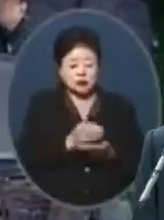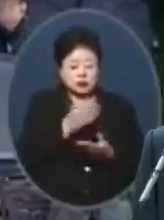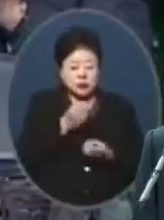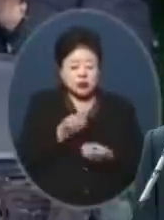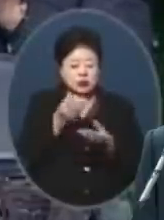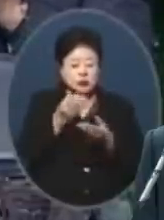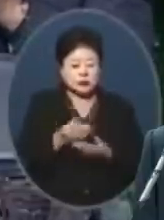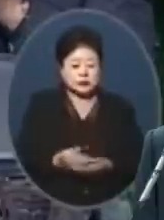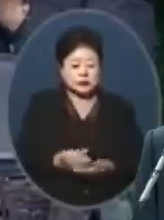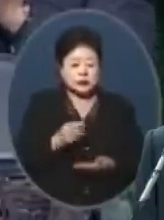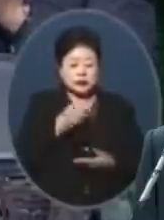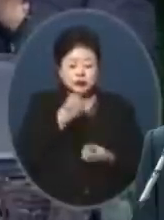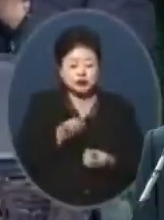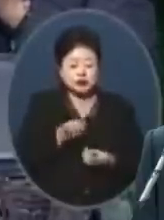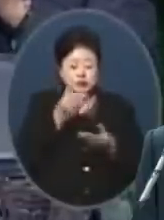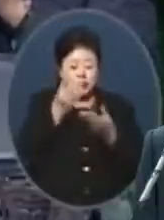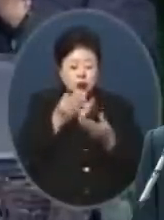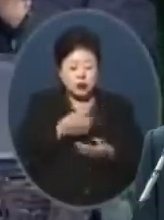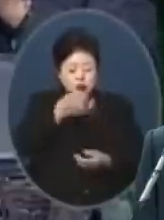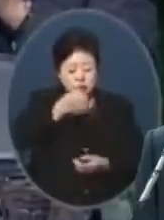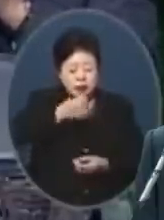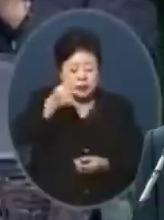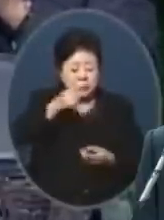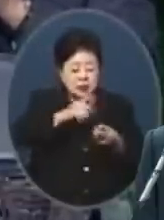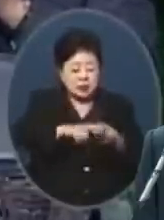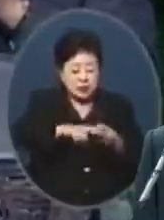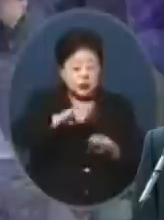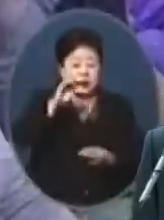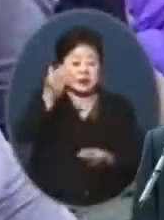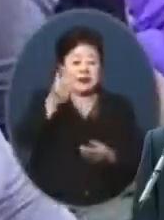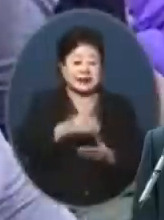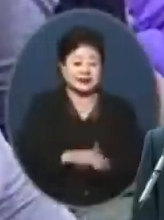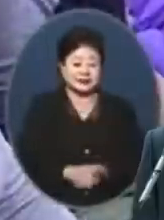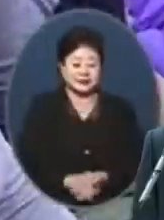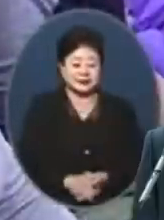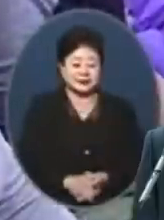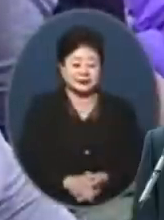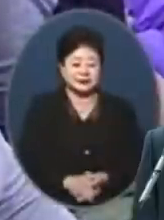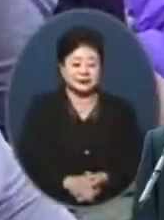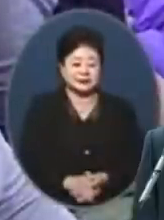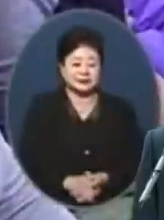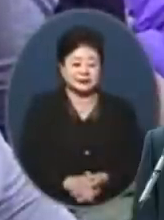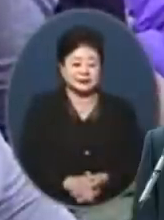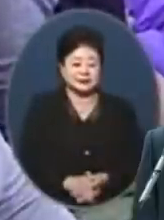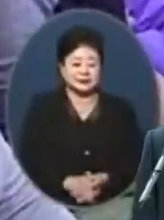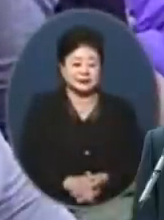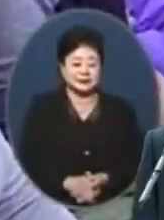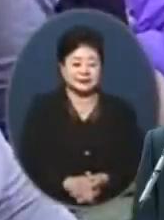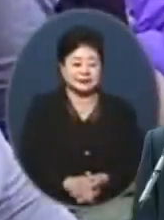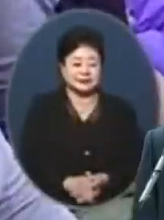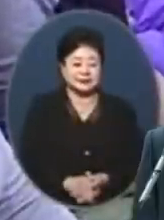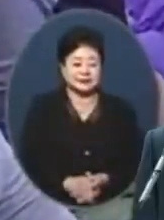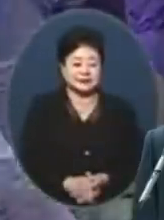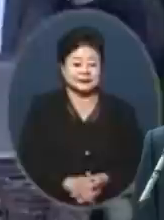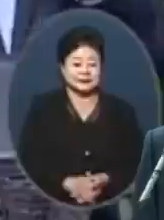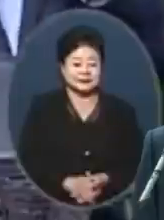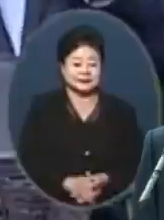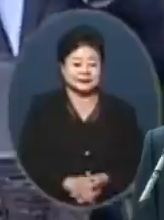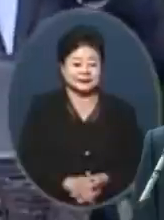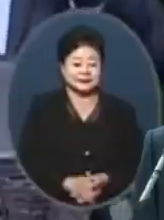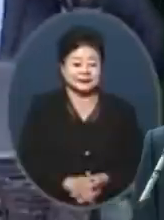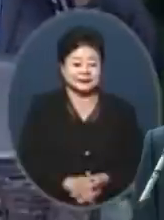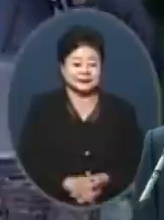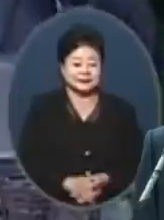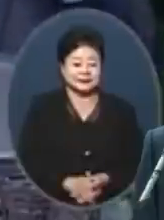오중복음과 삼중축복을 꿈꾸면 그대로 되는 것입니다. But you as Christians must believe that